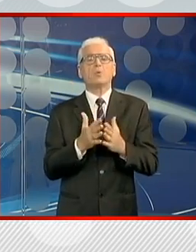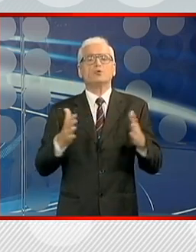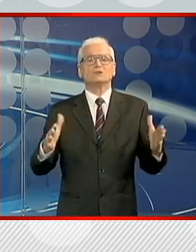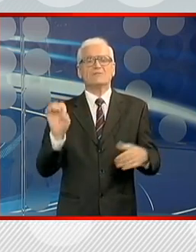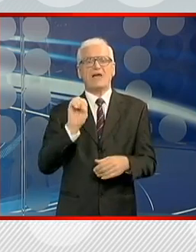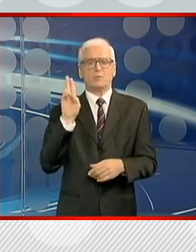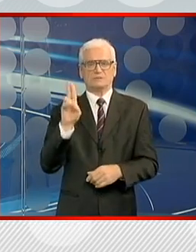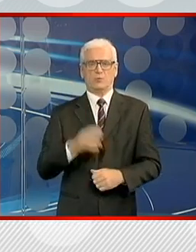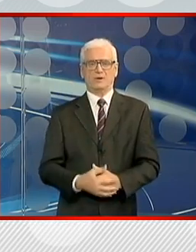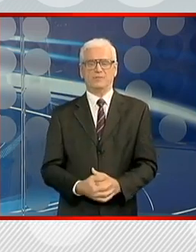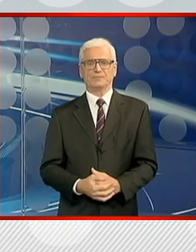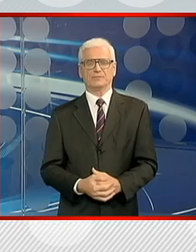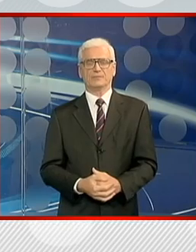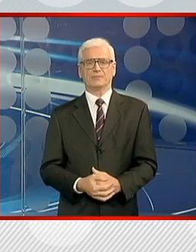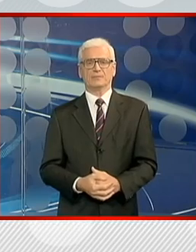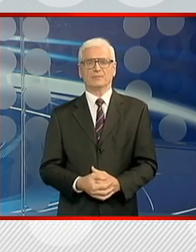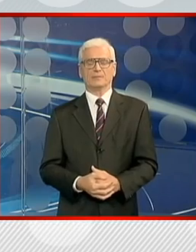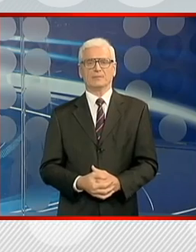proširivanja.